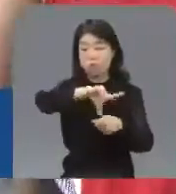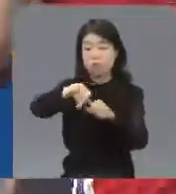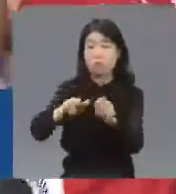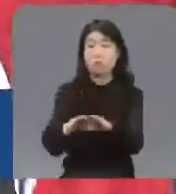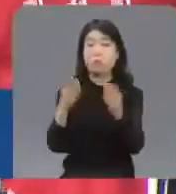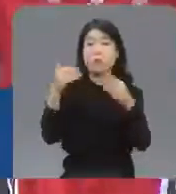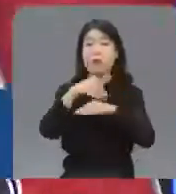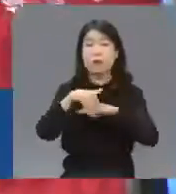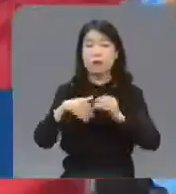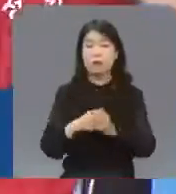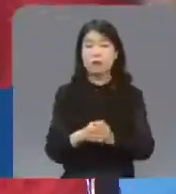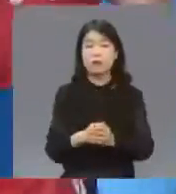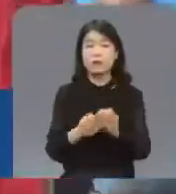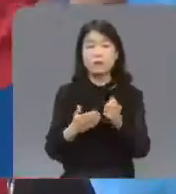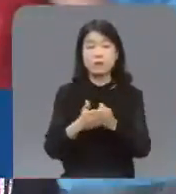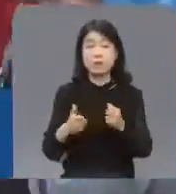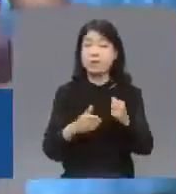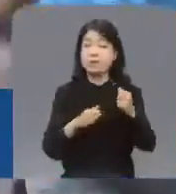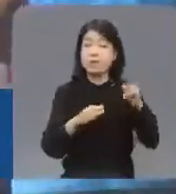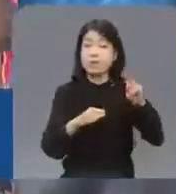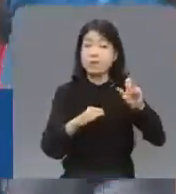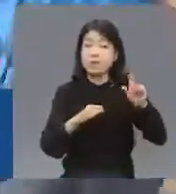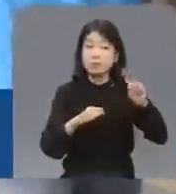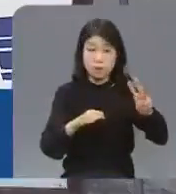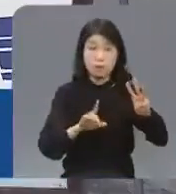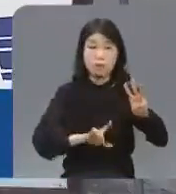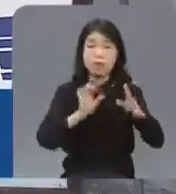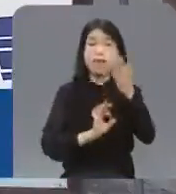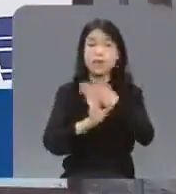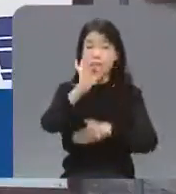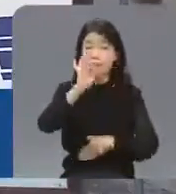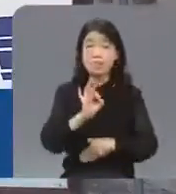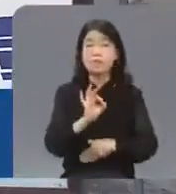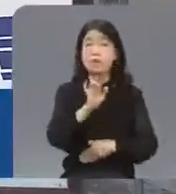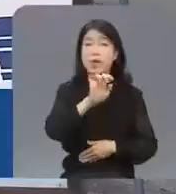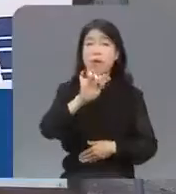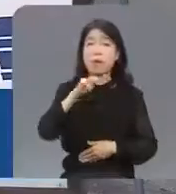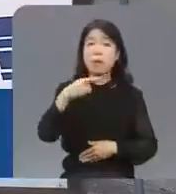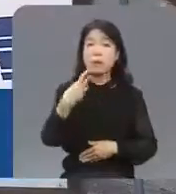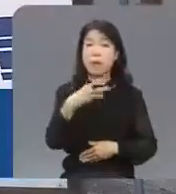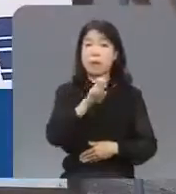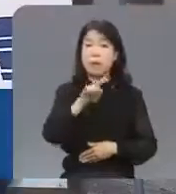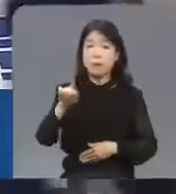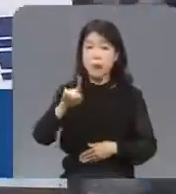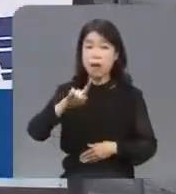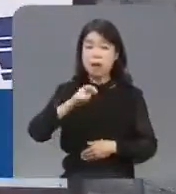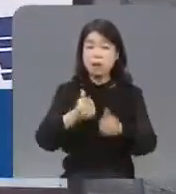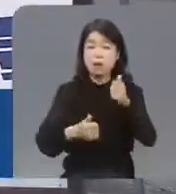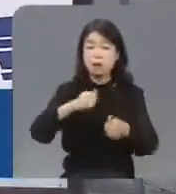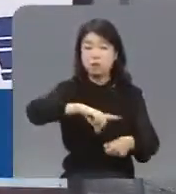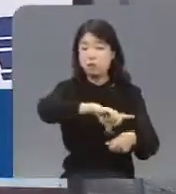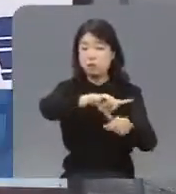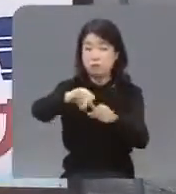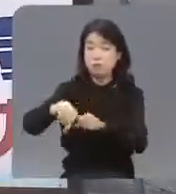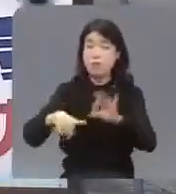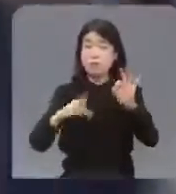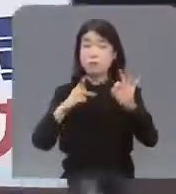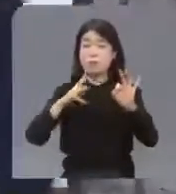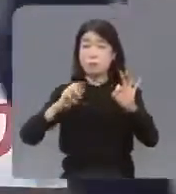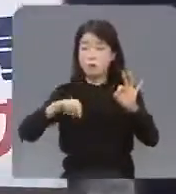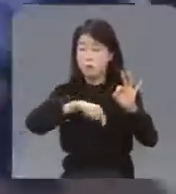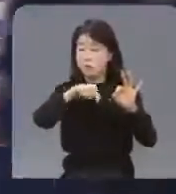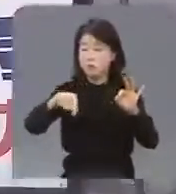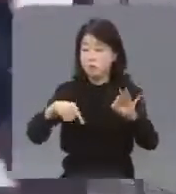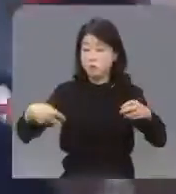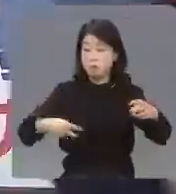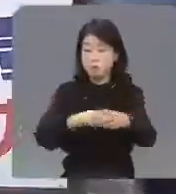열립니다. 이에 따라 23일 오전 시간에 순천 팔마경기장 주변과 남승용로 등 10km 구간의 차량